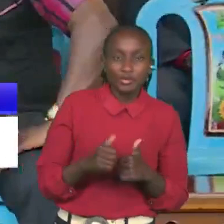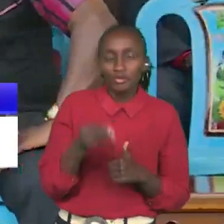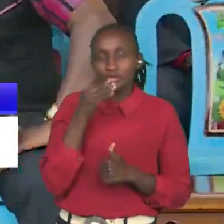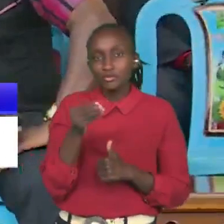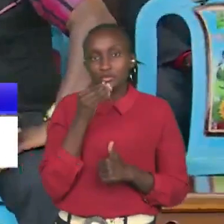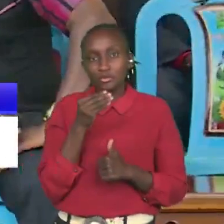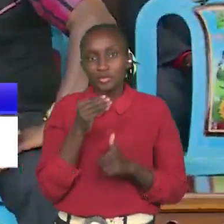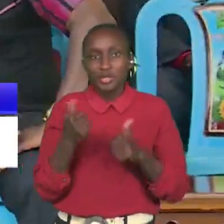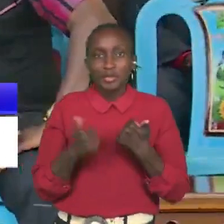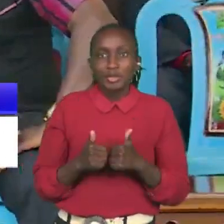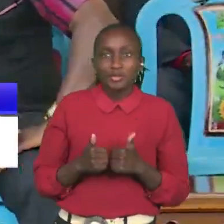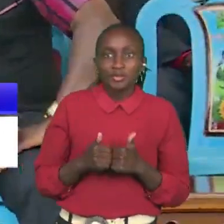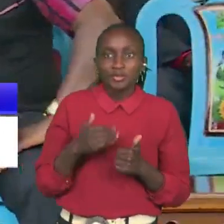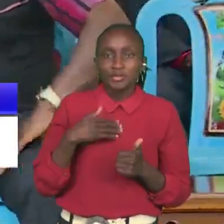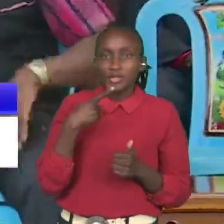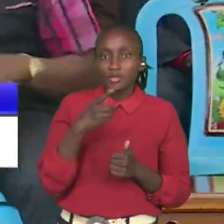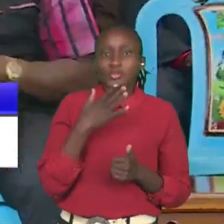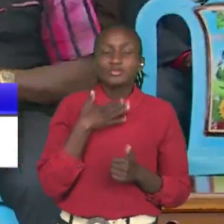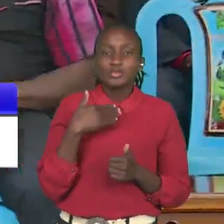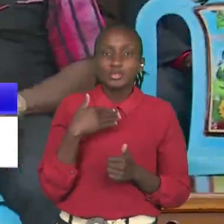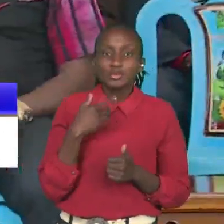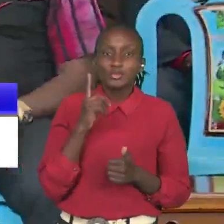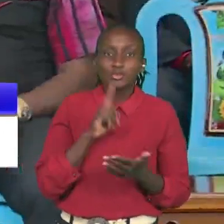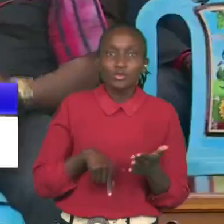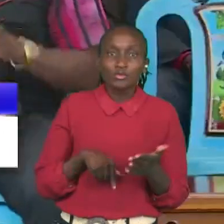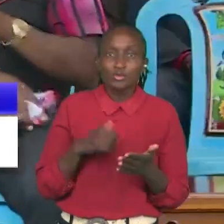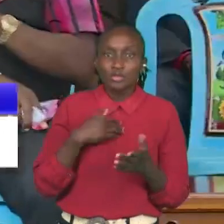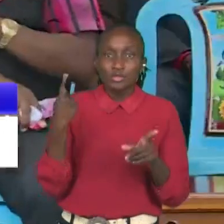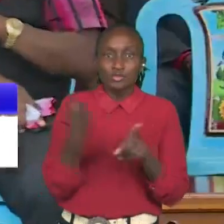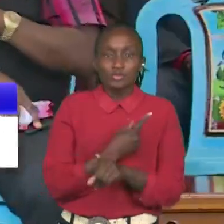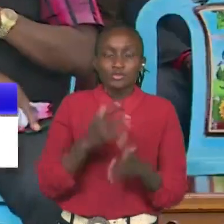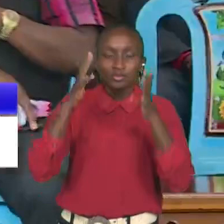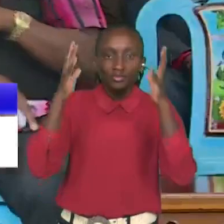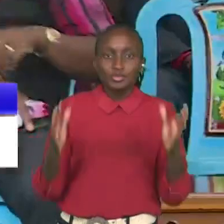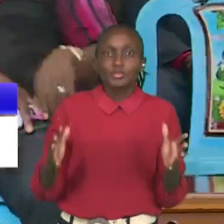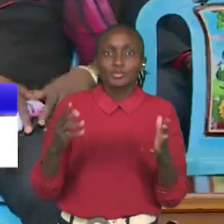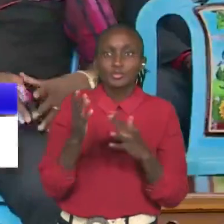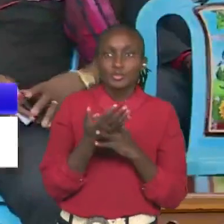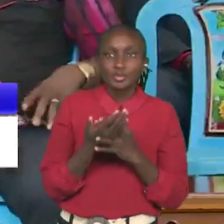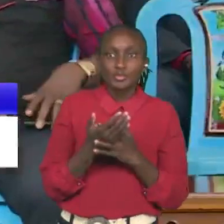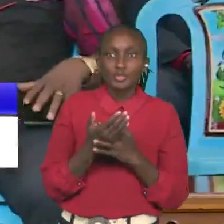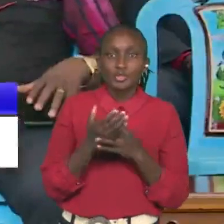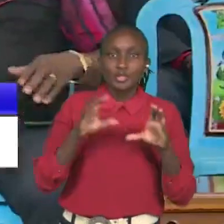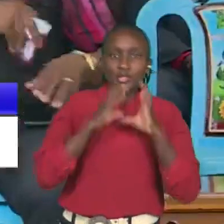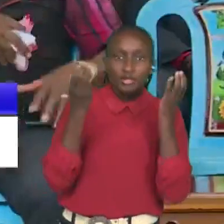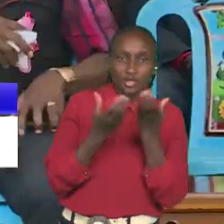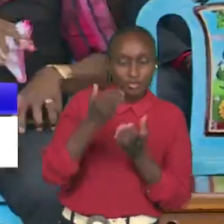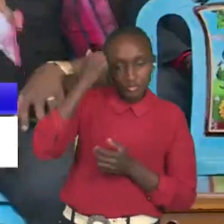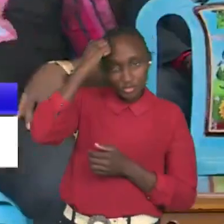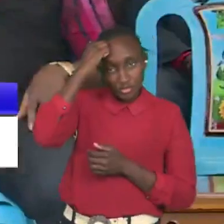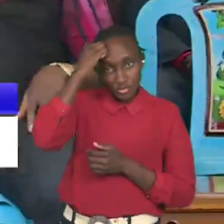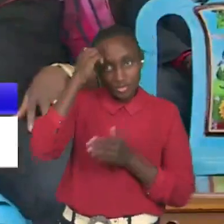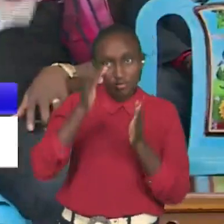sijui ya lunch. Mimi nataka niwaeleze, kuna tofauti mkubwa kati ya darasani kusoma